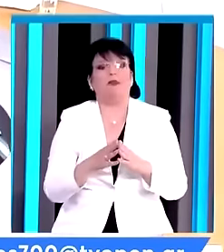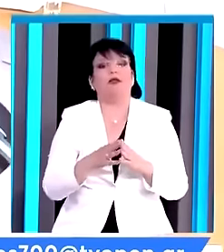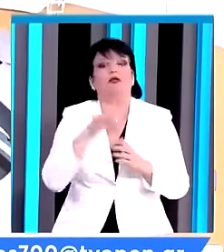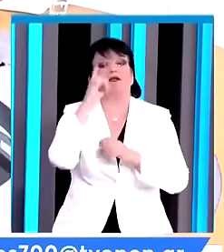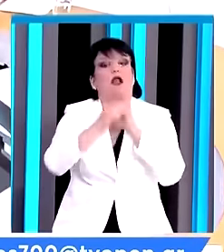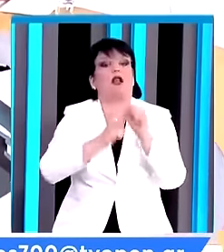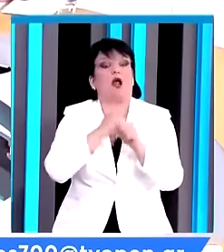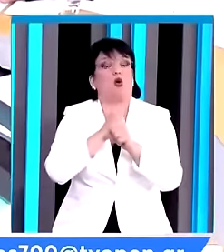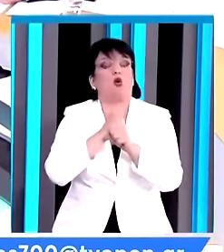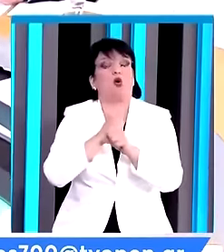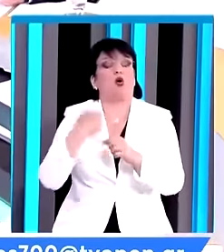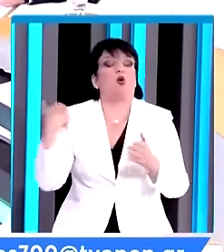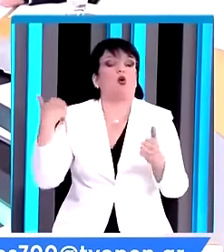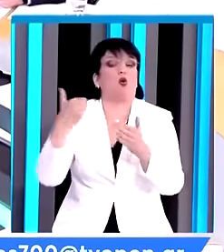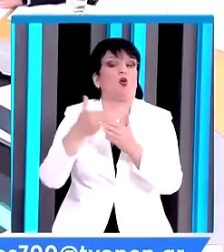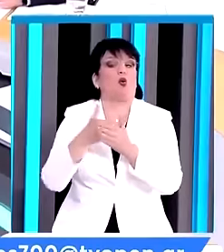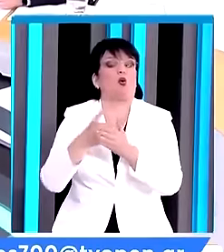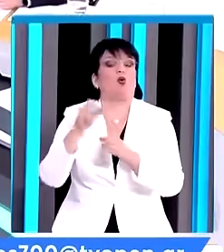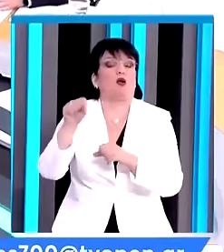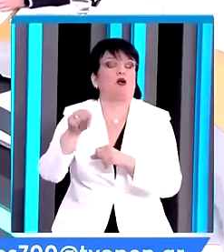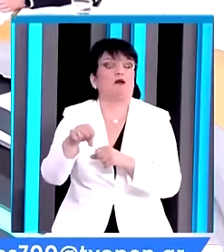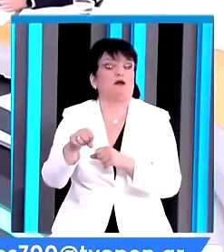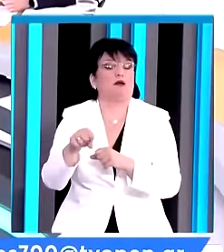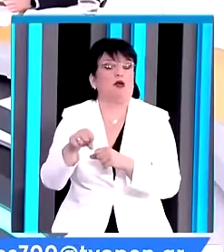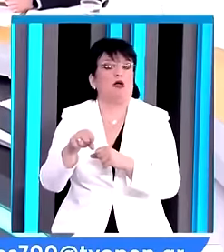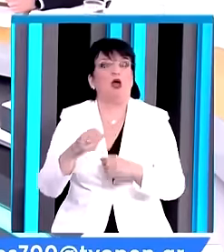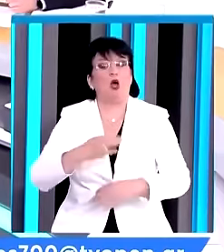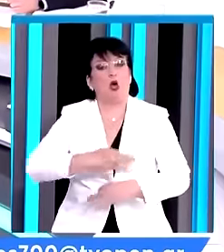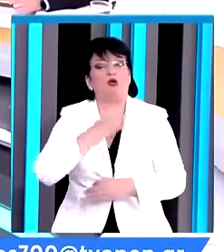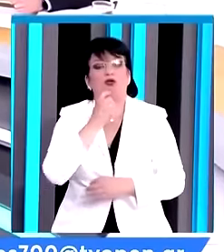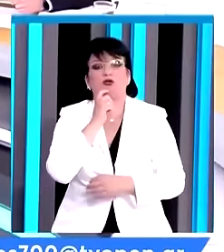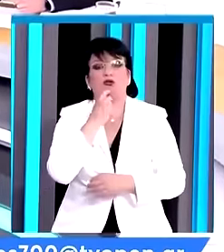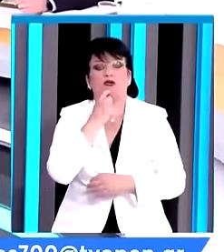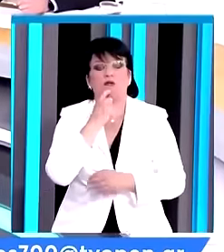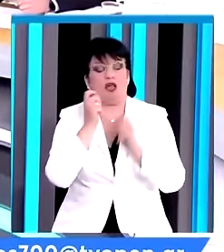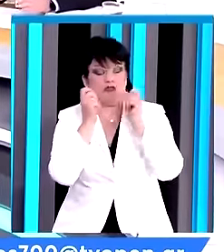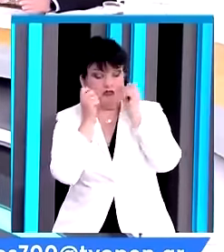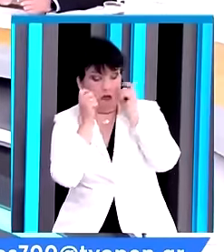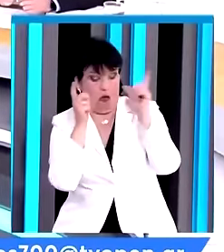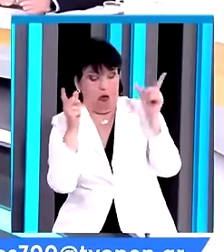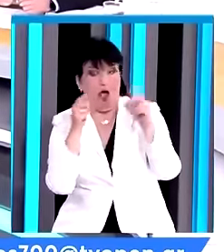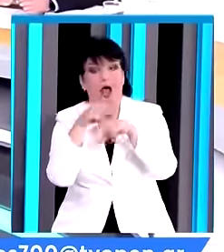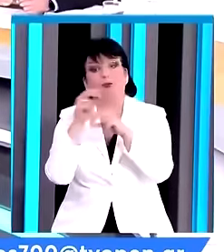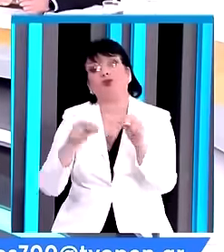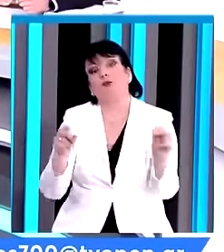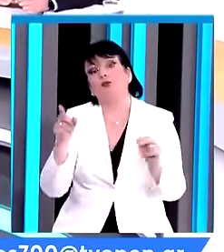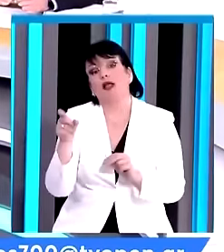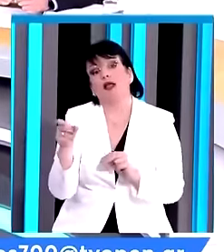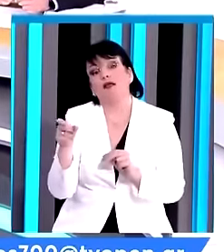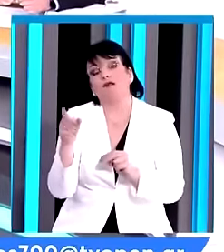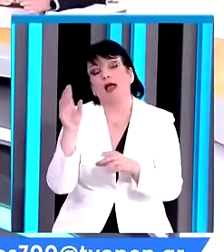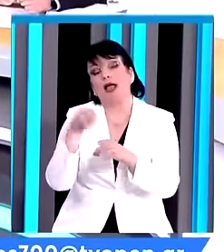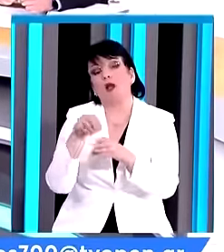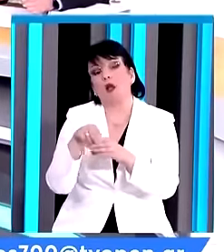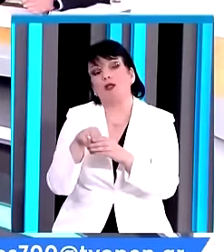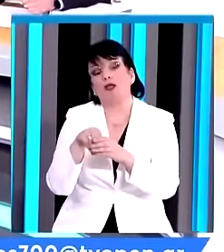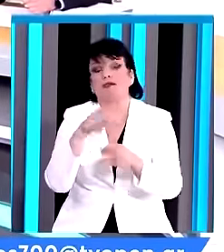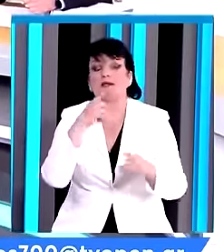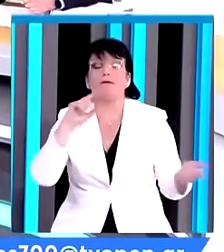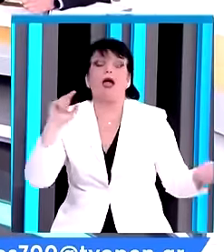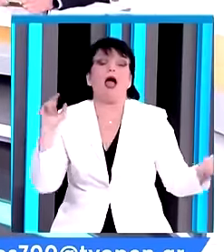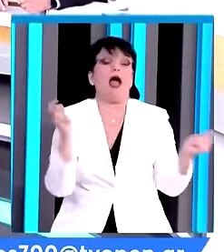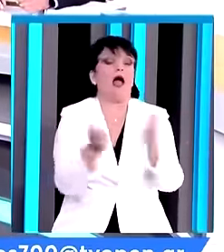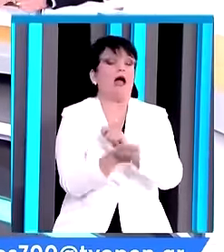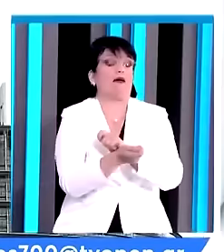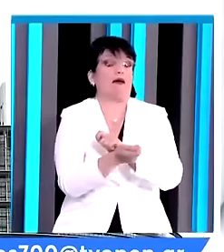χρόνο. Είναι κάλπη με άλλα χαρακτηριστικά όμως. Και ο Κασελάκης λέει ότι θα μείνετε έκθαμβοι από το αποτέλεσμα του ΣΥΡΙΖΑ. Ναι. Και μιλάει για ανατροπή. Αν λέει ότι δύο